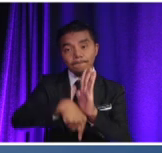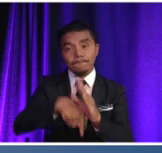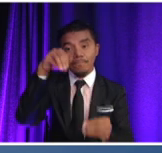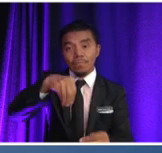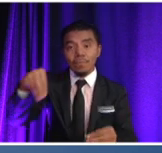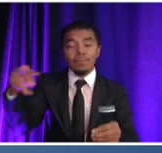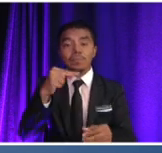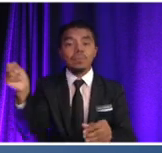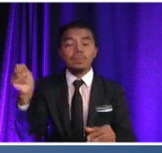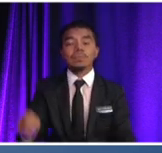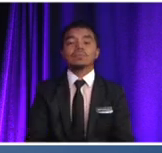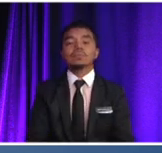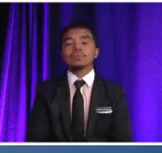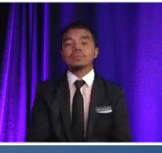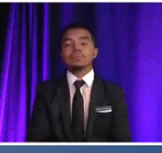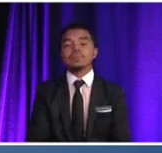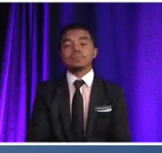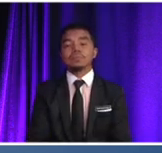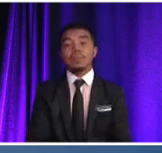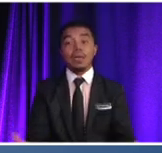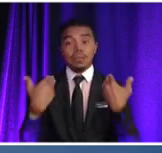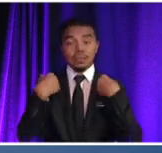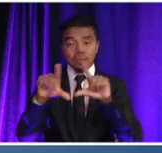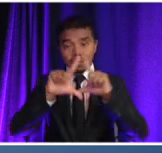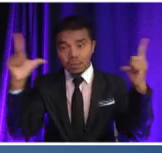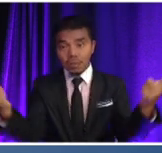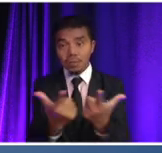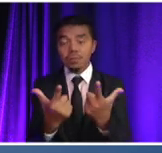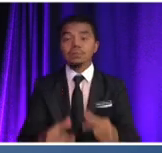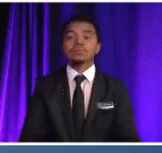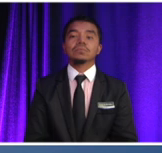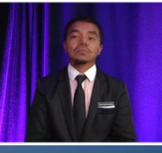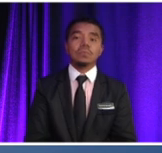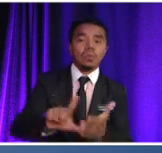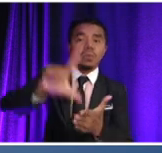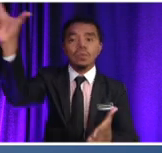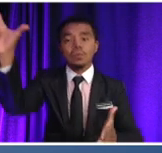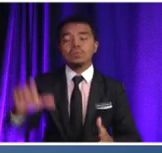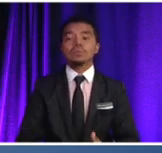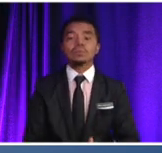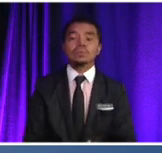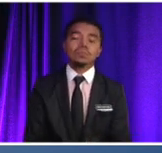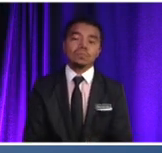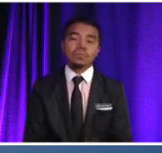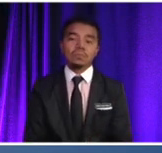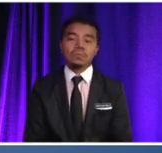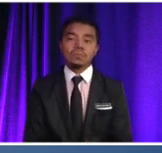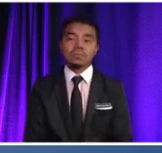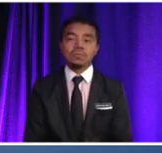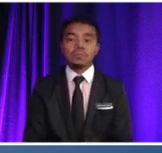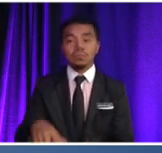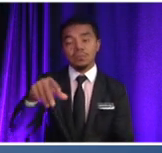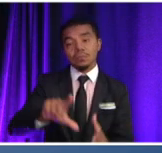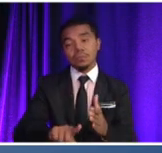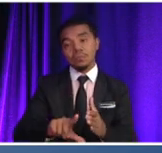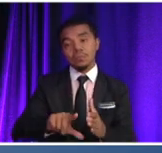memperkokohkan bakalan melalui program beladang kontrak memperluaskan akses pasaran dan juga meningkatkan promosi pasaran tempat